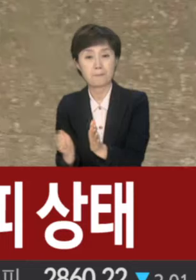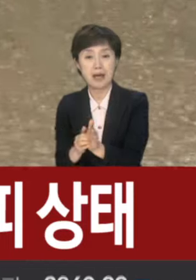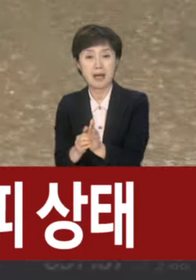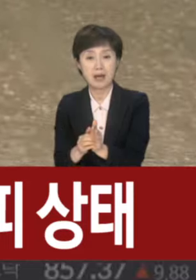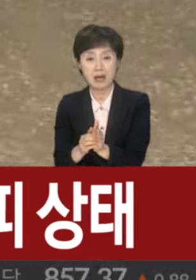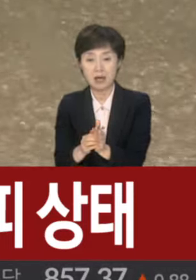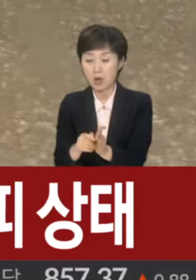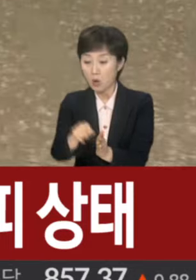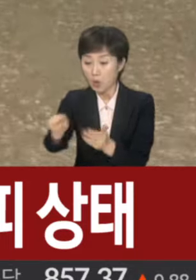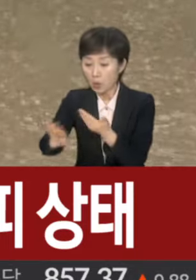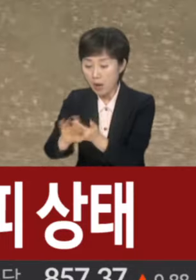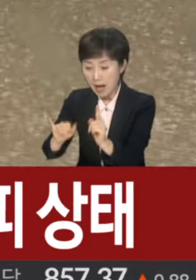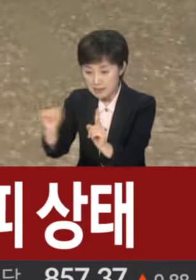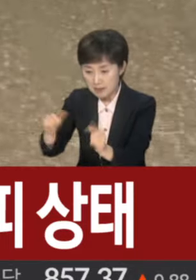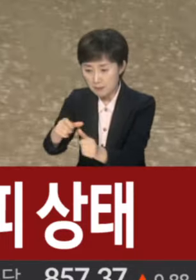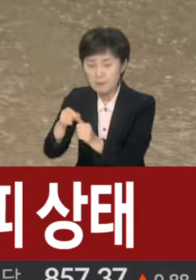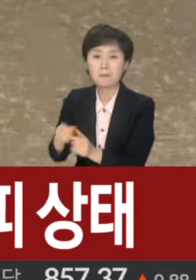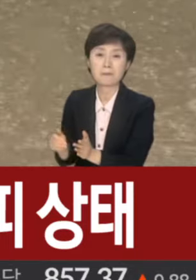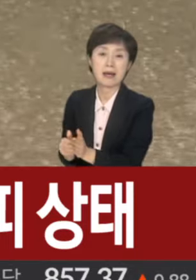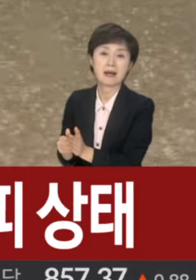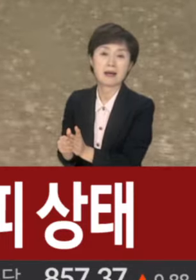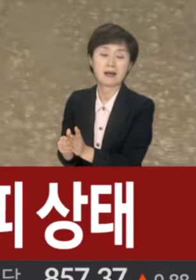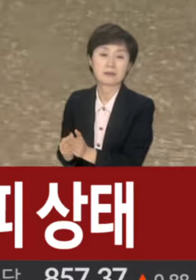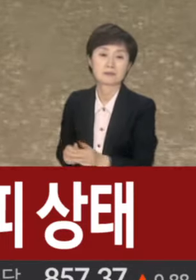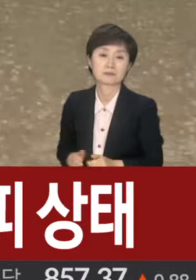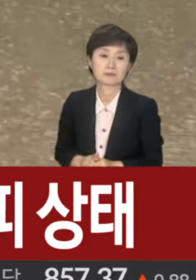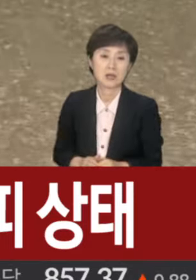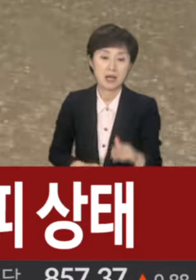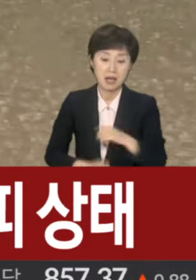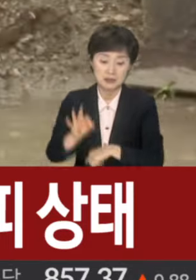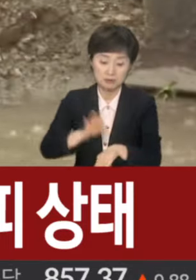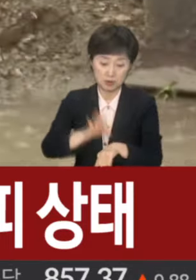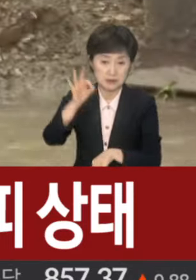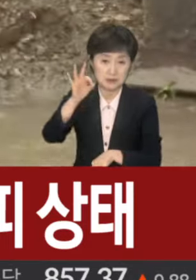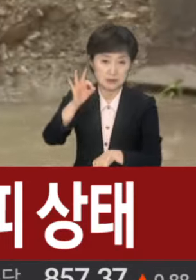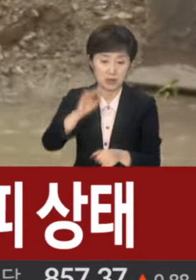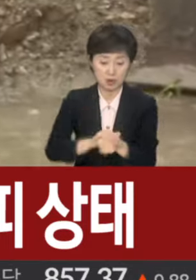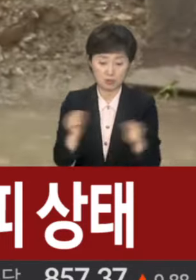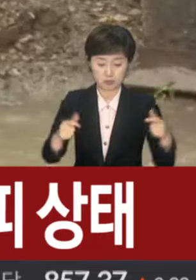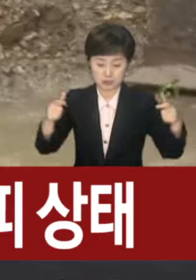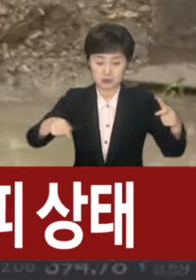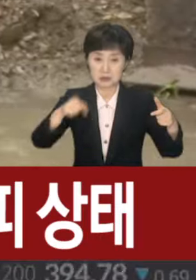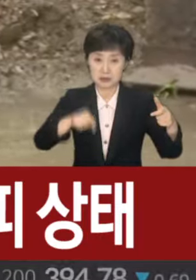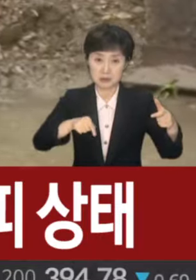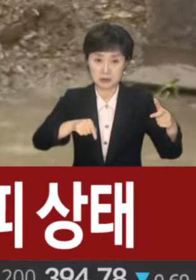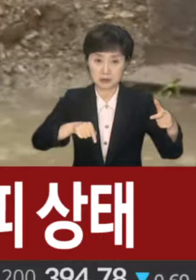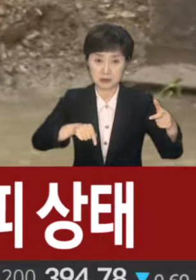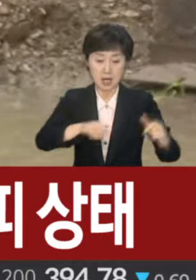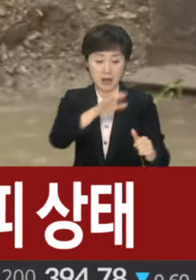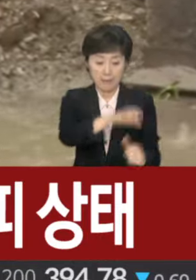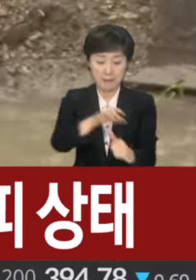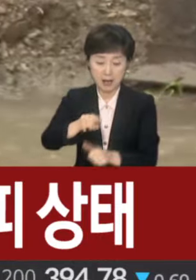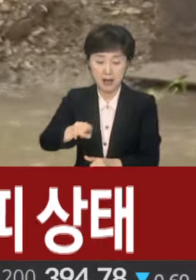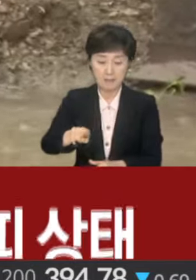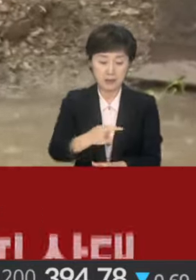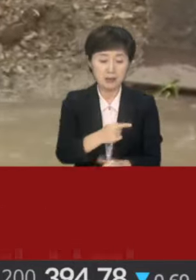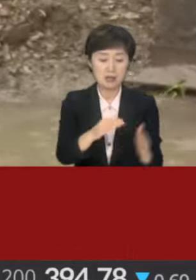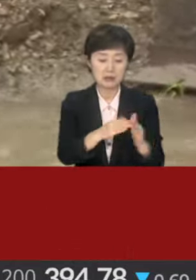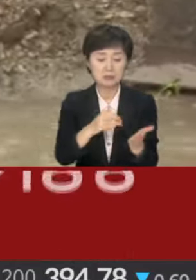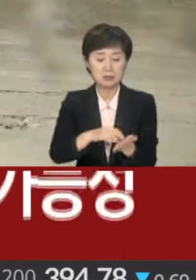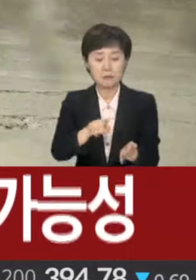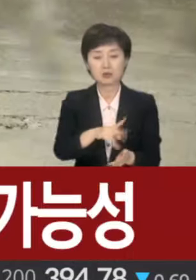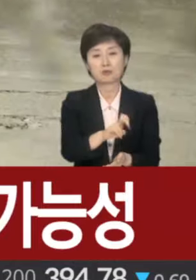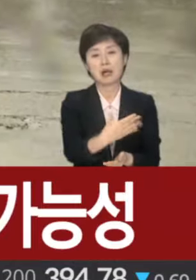인근 영양군에서도 1명이 구조됐습니다. 오전 10시 기준 경북 지역에서만 129가구,